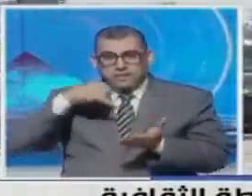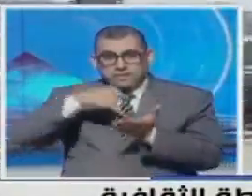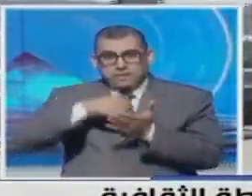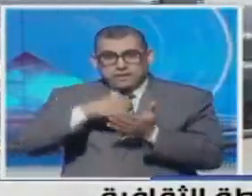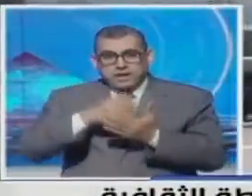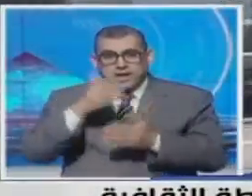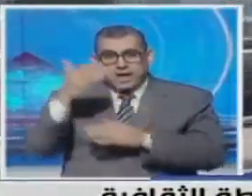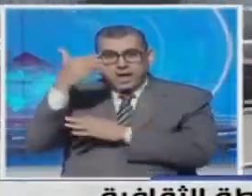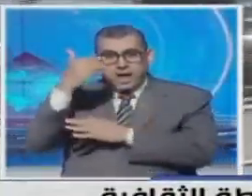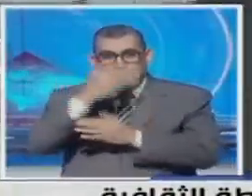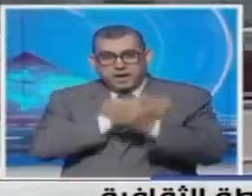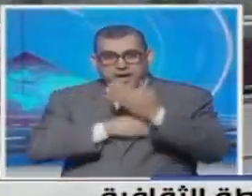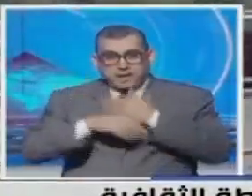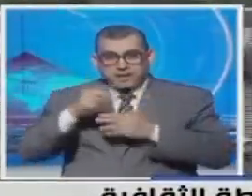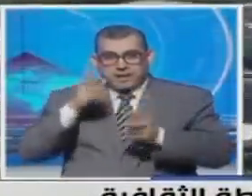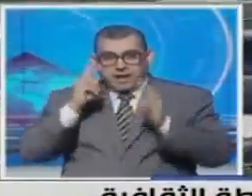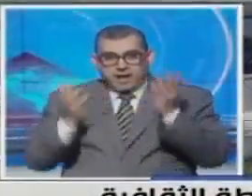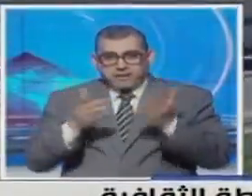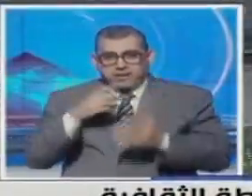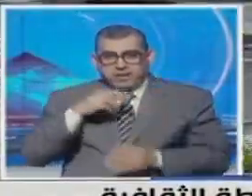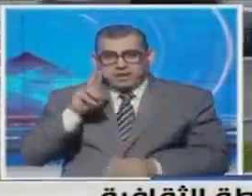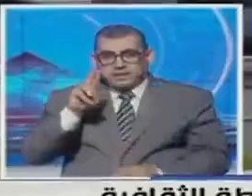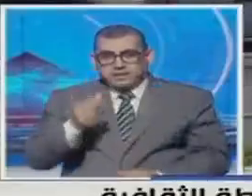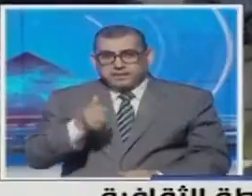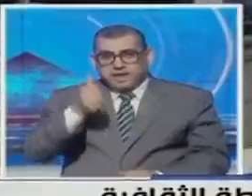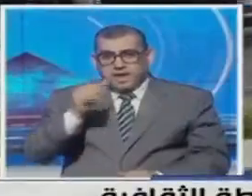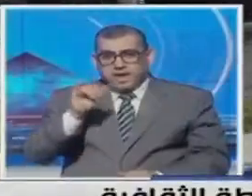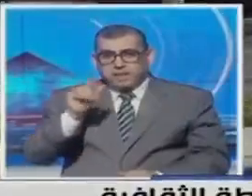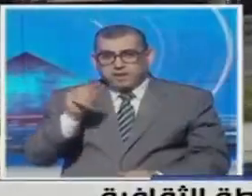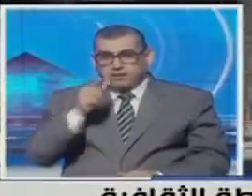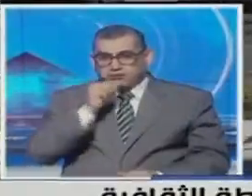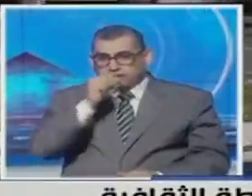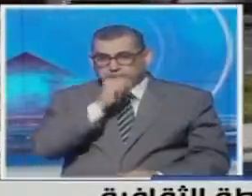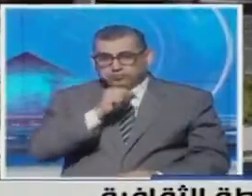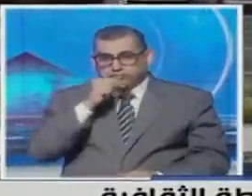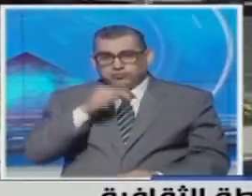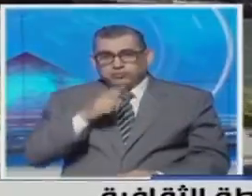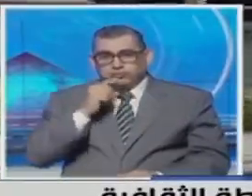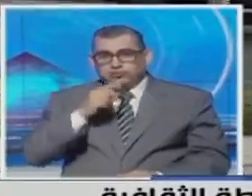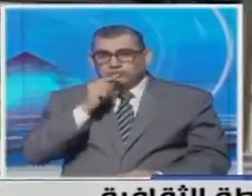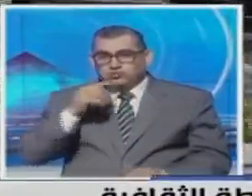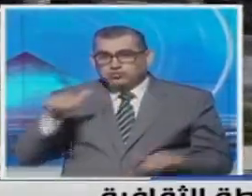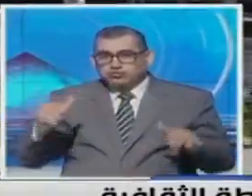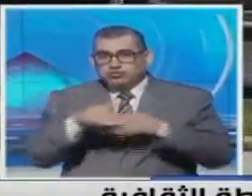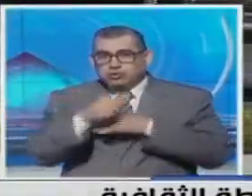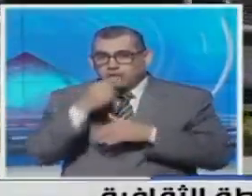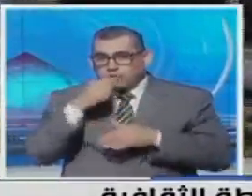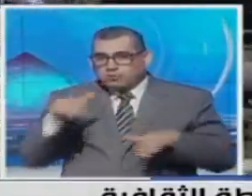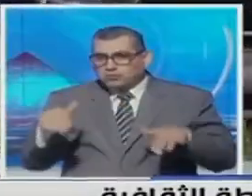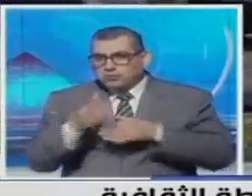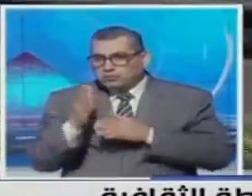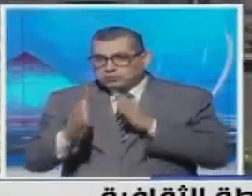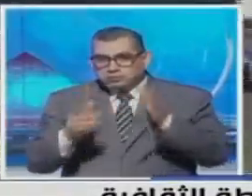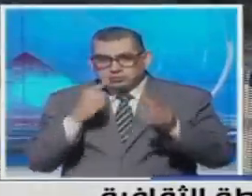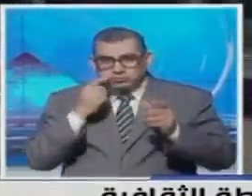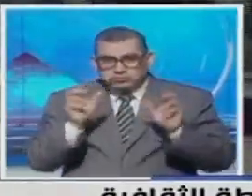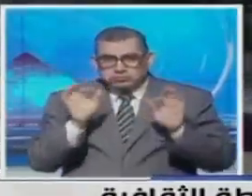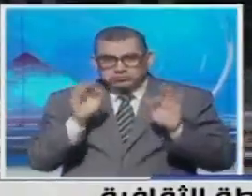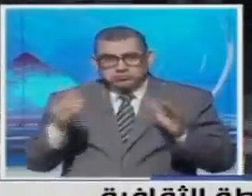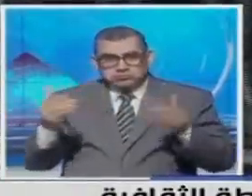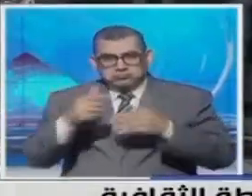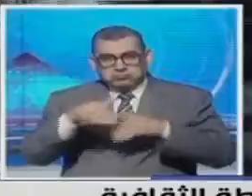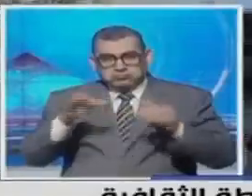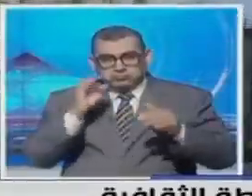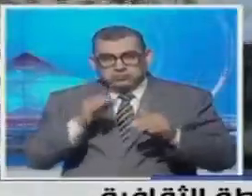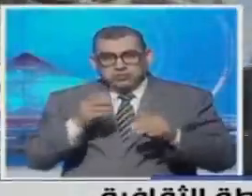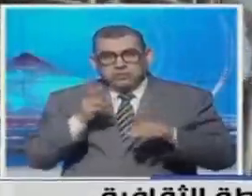العالمين تبدأ بحفل للنجم تامر حسني. لاحظنا بعض الكثافات المرورية الموجودة في الشوارع، ولكن لاحظنا أيضا